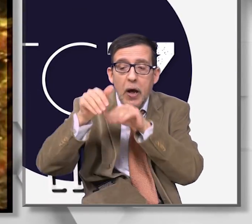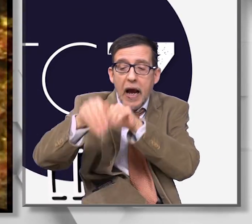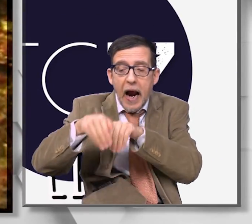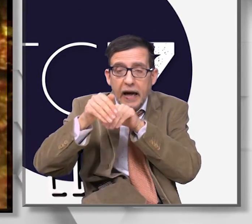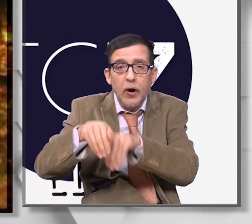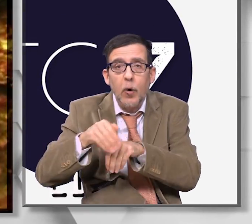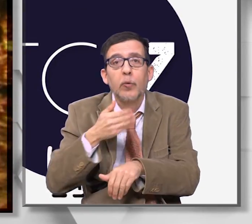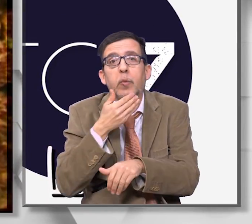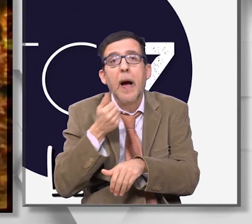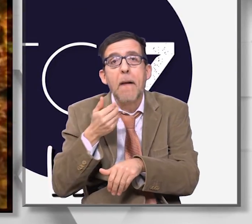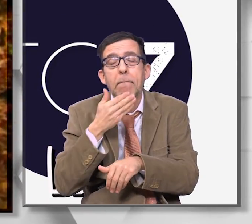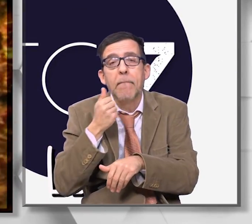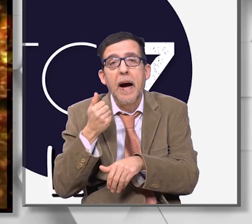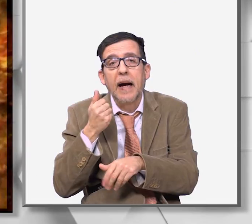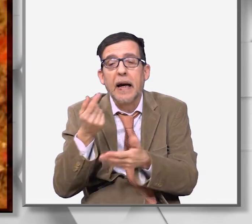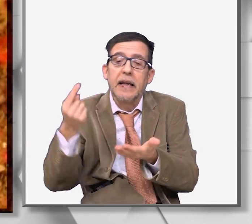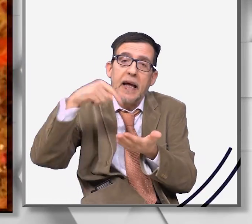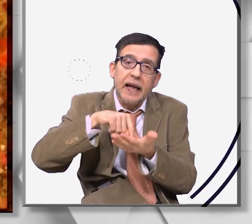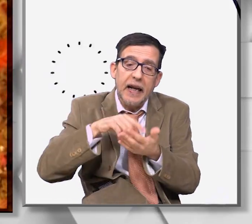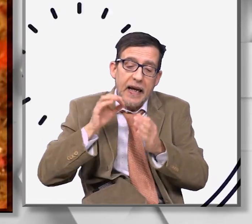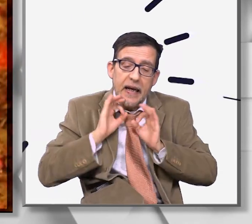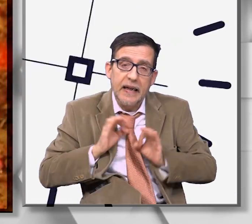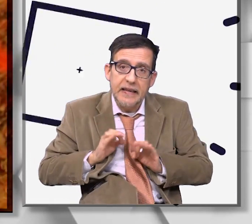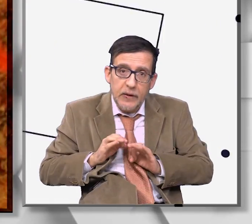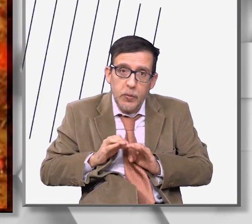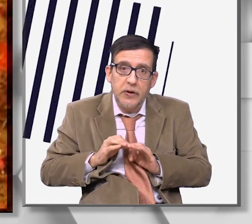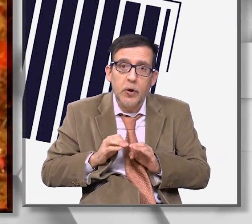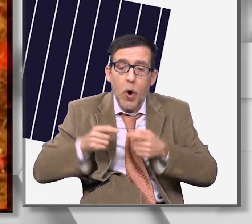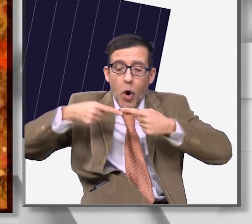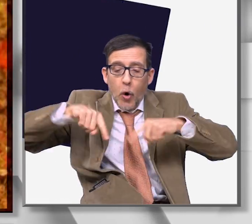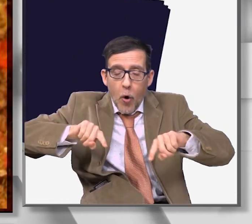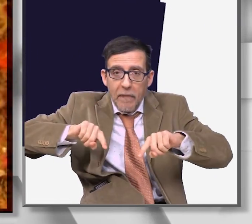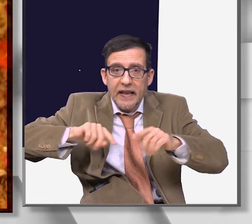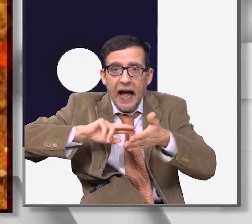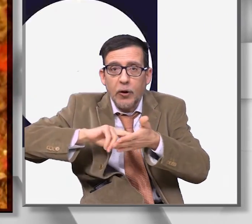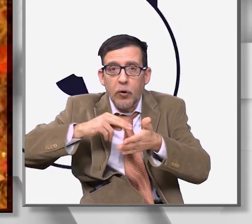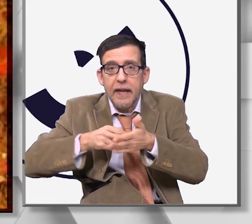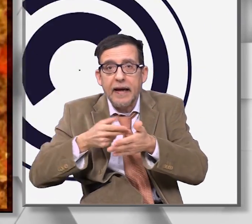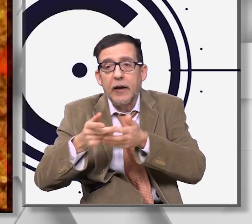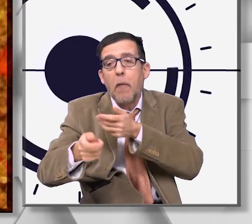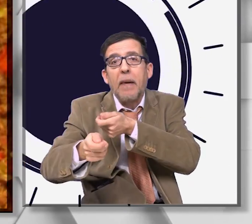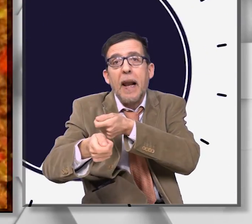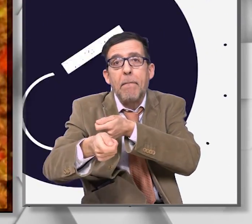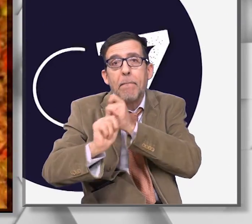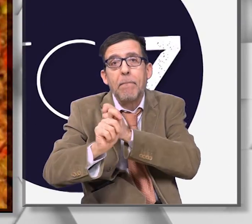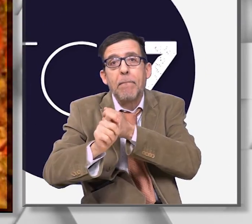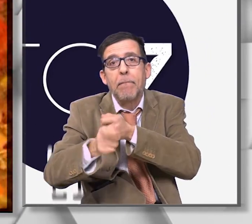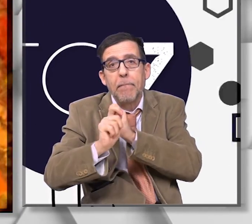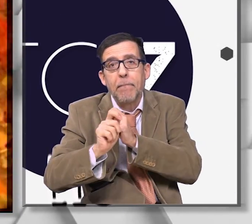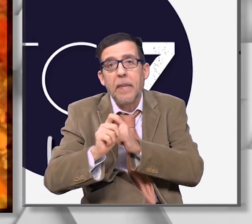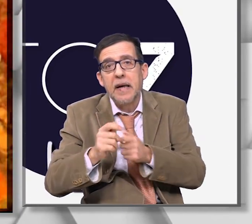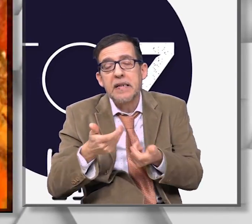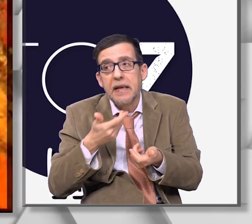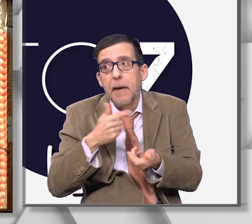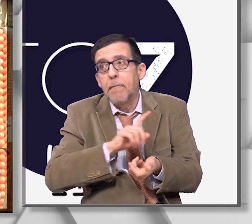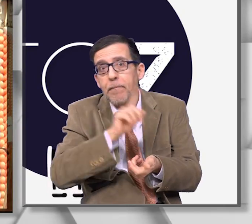mancata istituzione del comitato tecnico consultivo per la pesca che avrebbe anche in